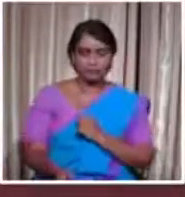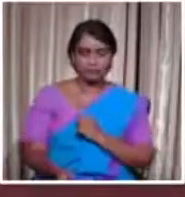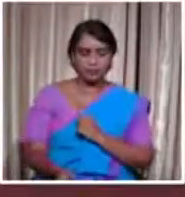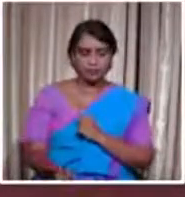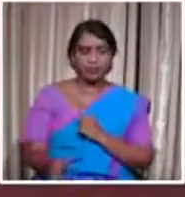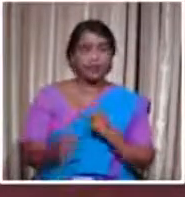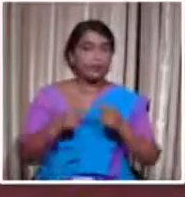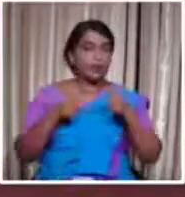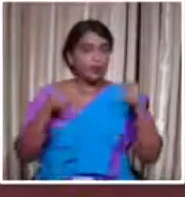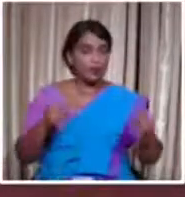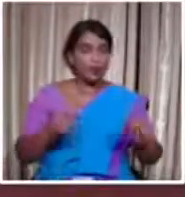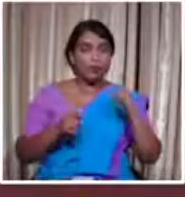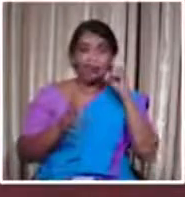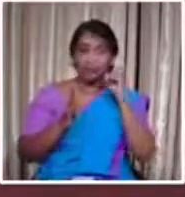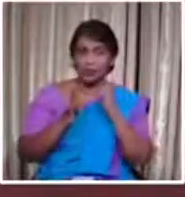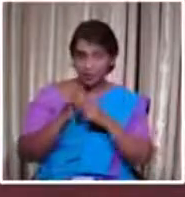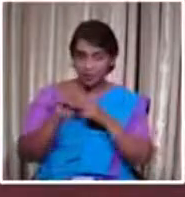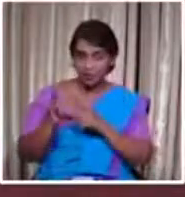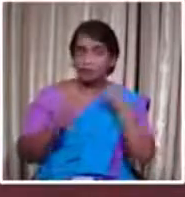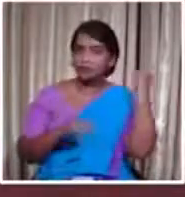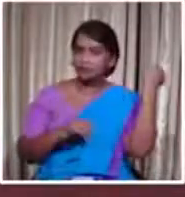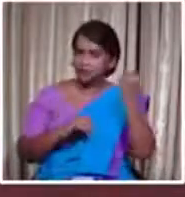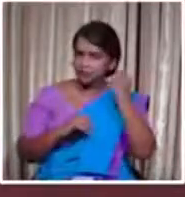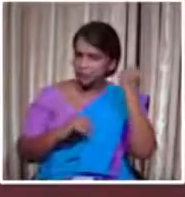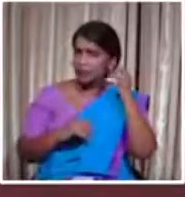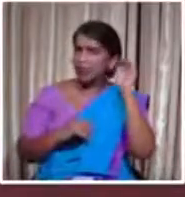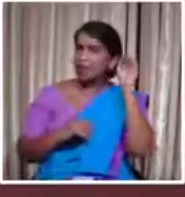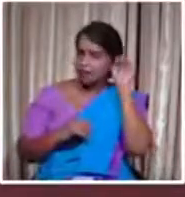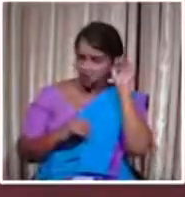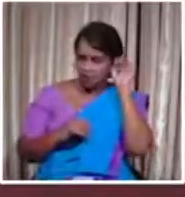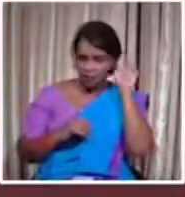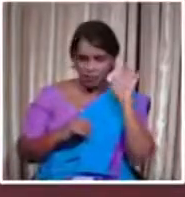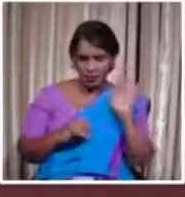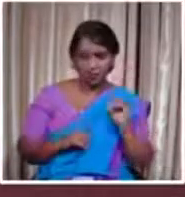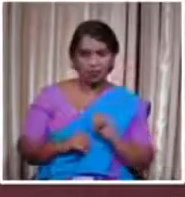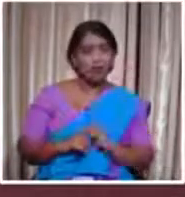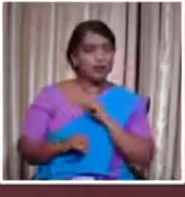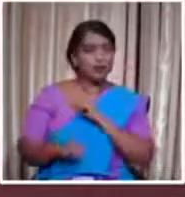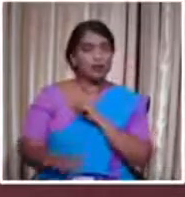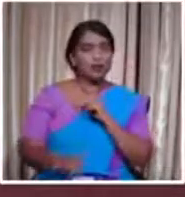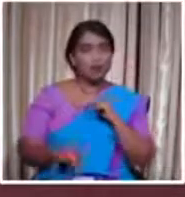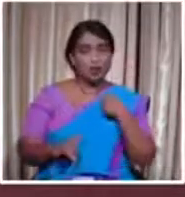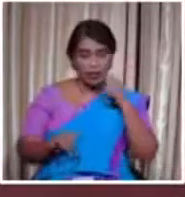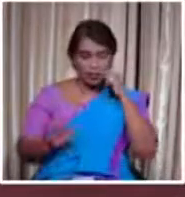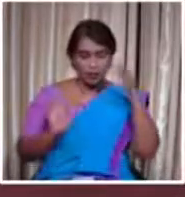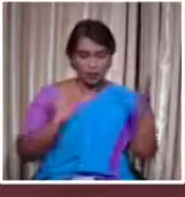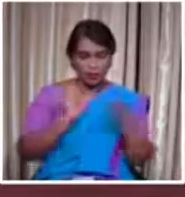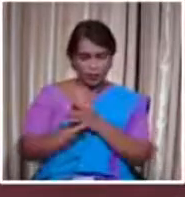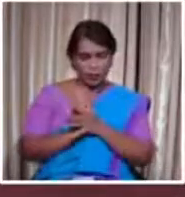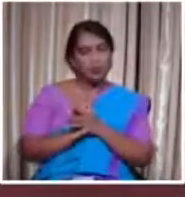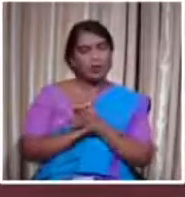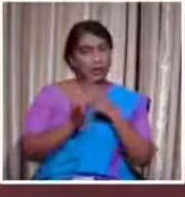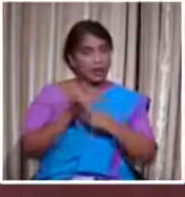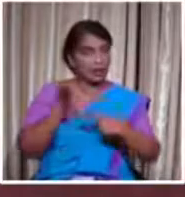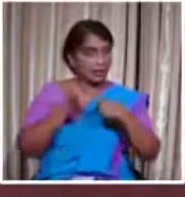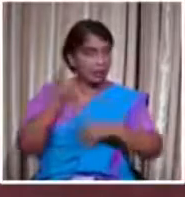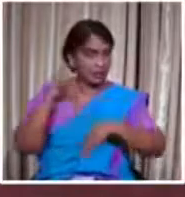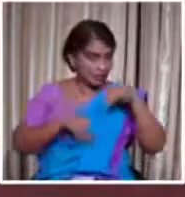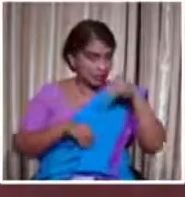විපක්ෂයේ සංවිධායකතුමාගේ කතාව අහගෙන හිටියා එතුමා මගේ පියත් සමග සමකාලීන